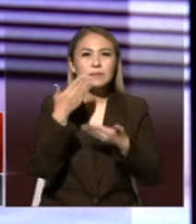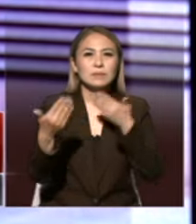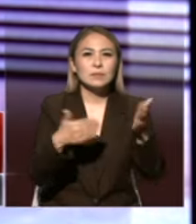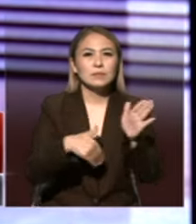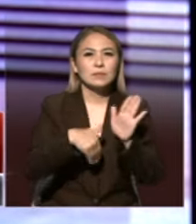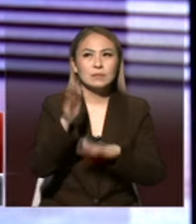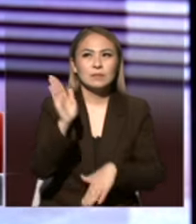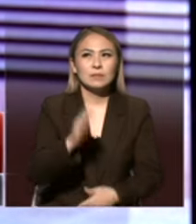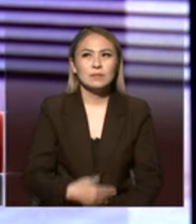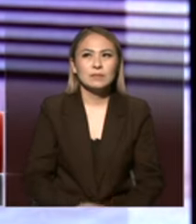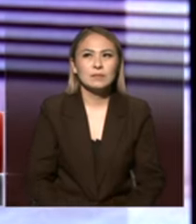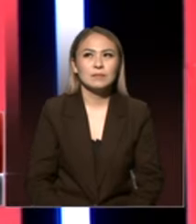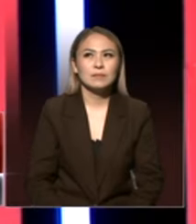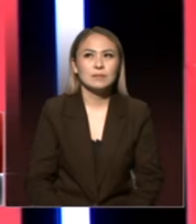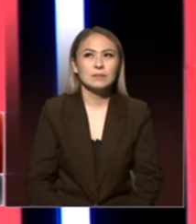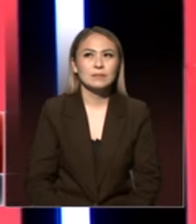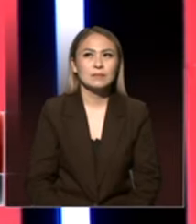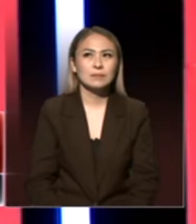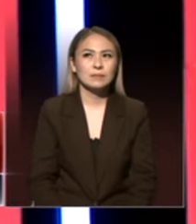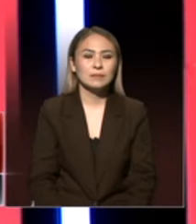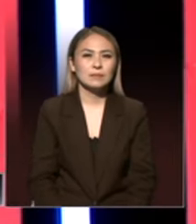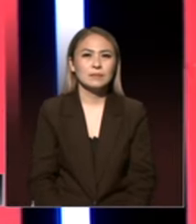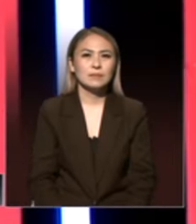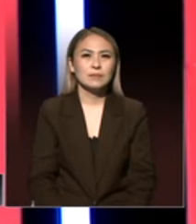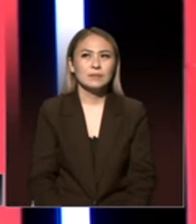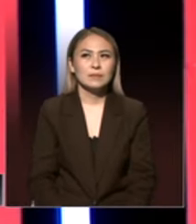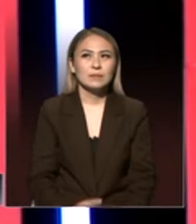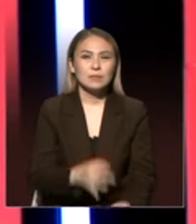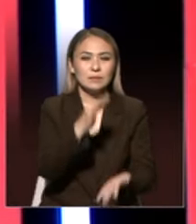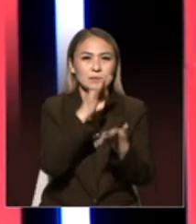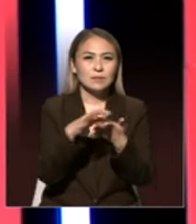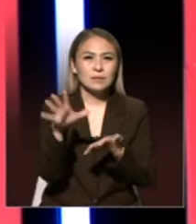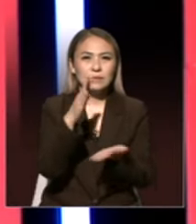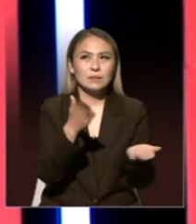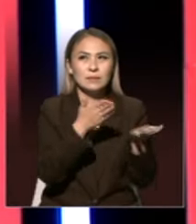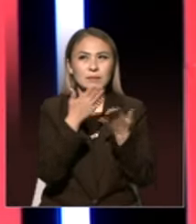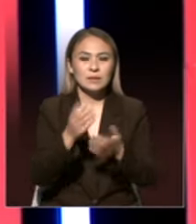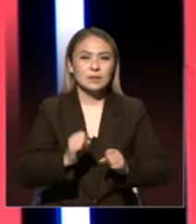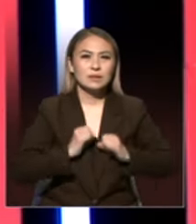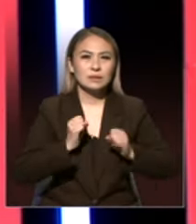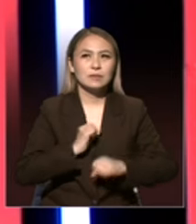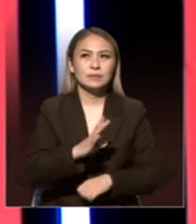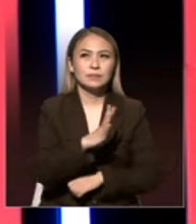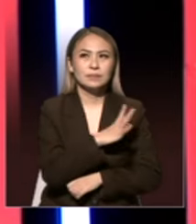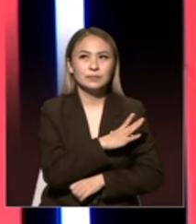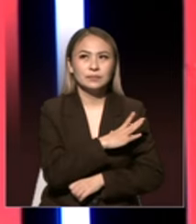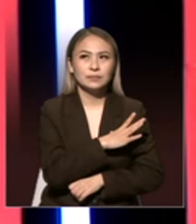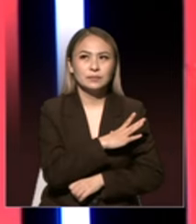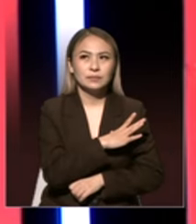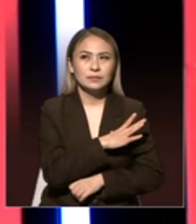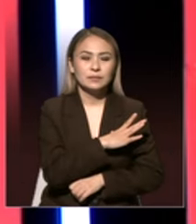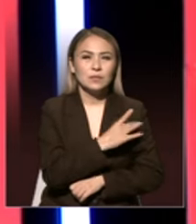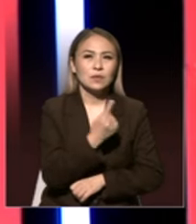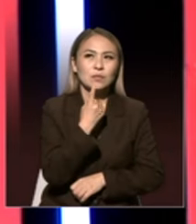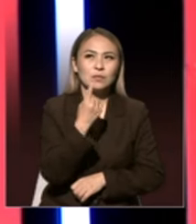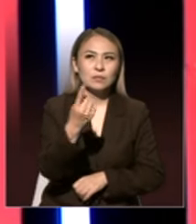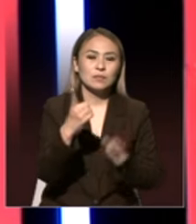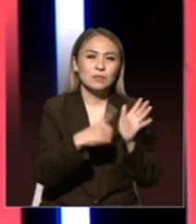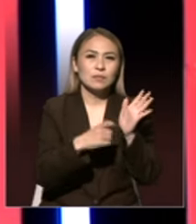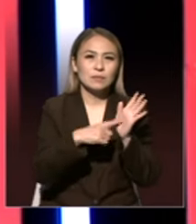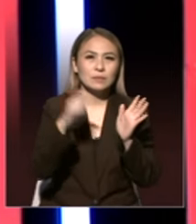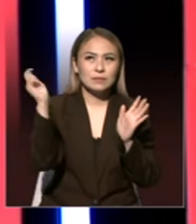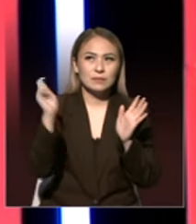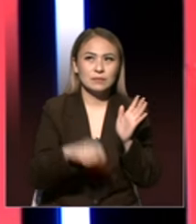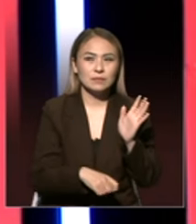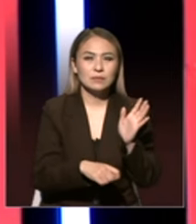ойдамыз. Сіз әтей бүгін осы жауапты мекемелерді шақырып, барынша жауап беруге тырыстық. Алыстан соның Қарағанды шет ауданынан